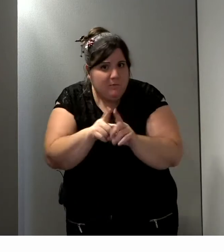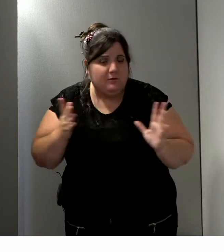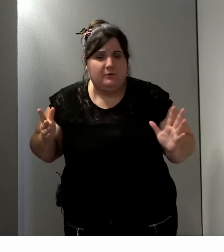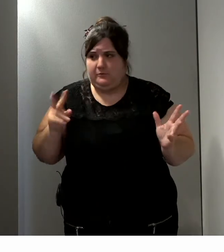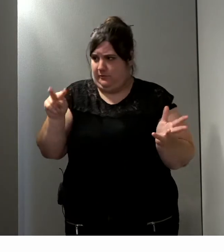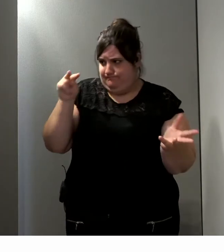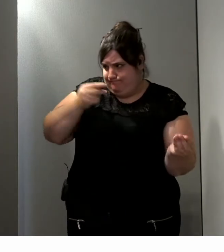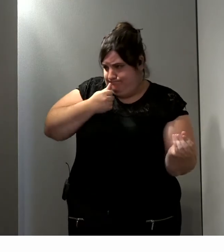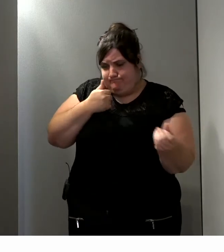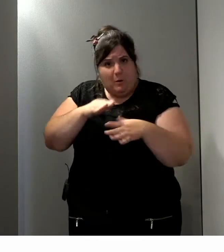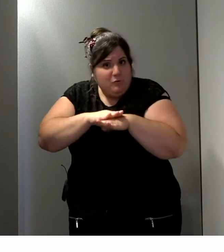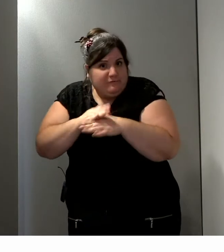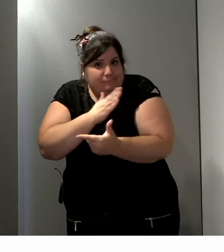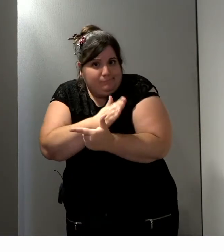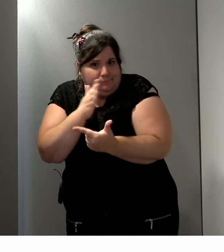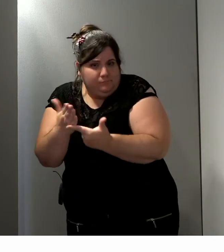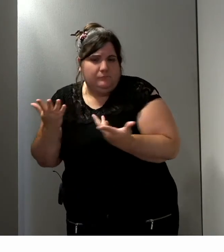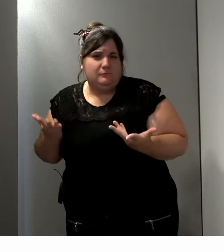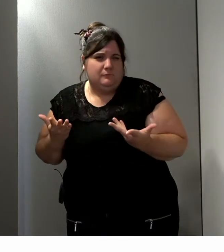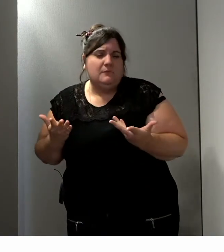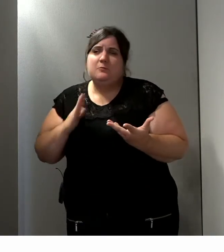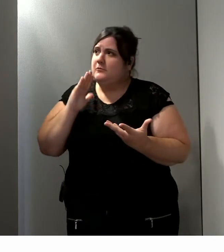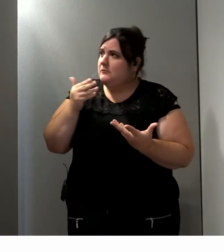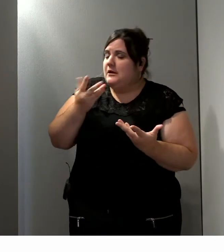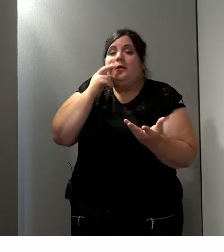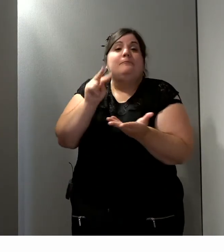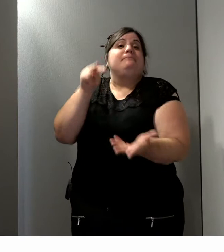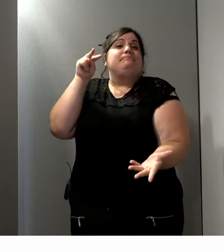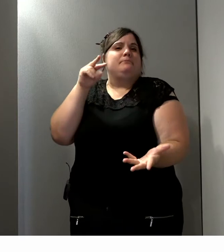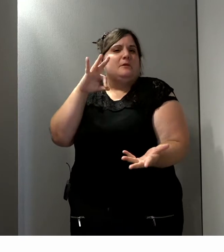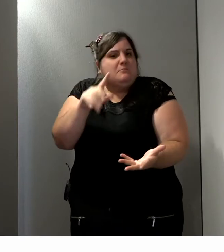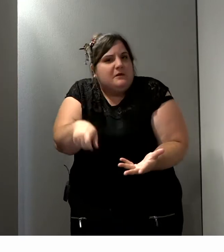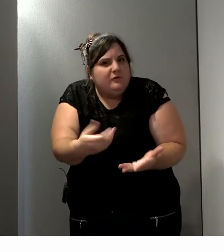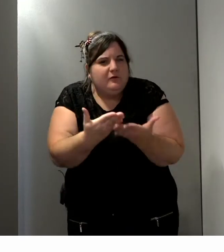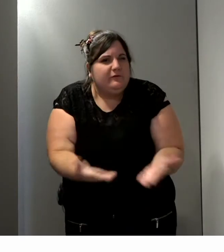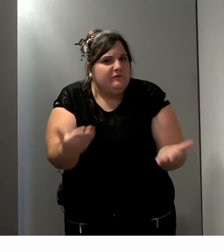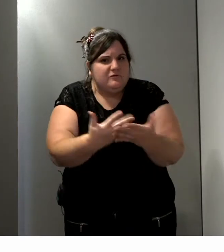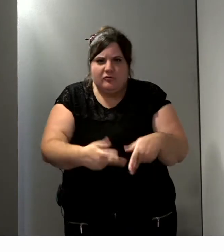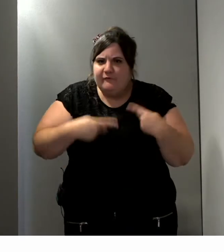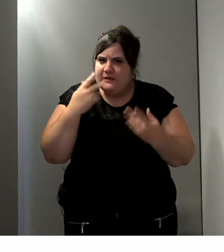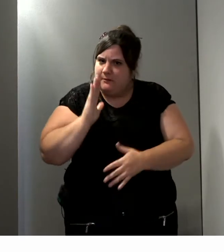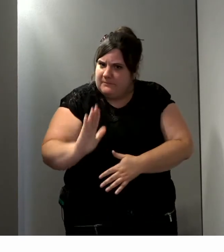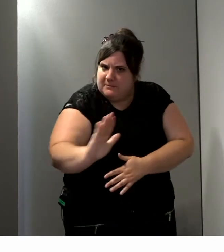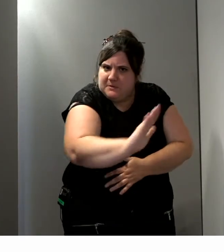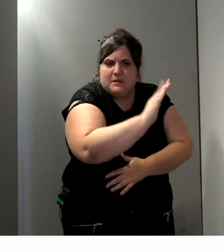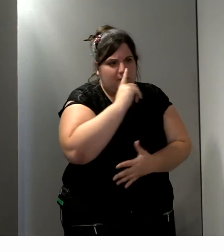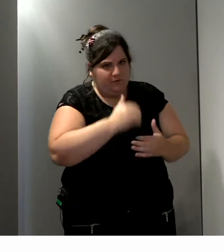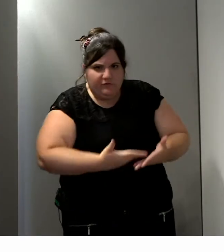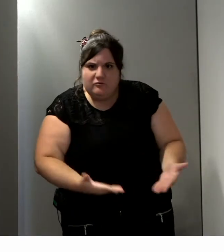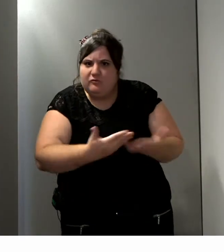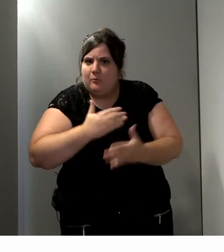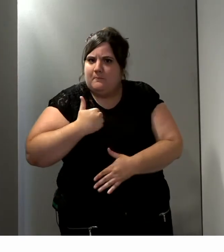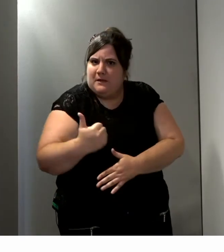d'entrepreneuriat. Et ça, c'était quelque chose pour nous d'important à rappeler, même si, encore une fois, les parcours de vie, les situations de vie qui précèdent l'acte d'entreprendre peuvent être